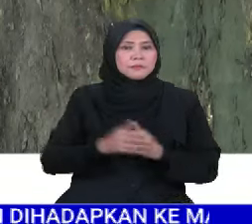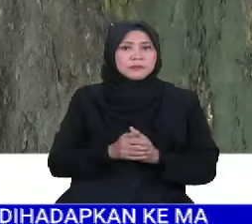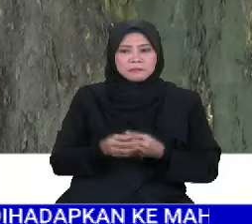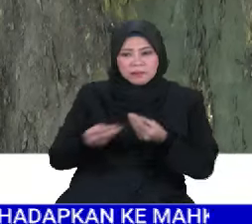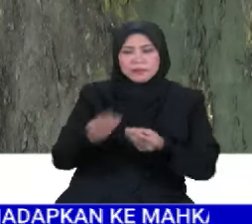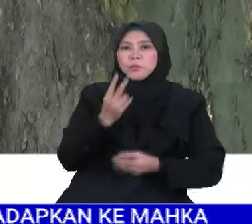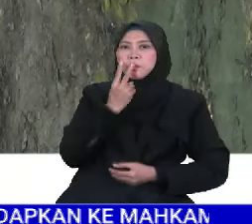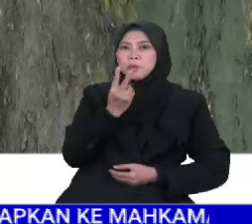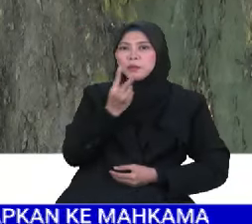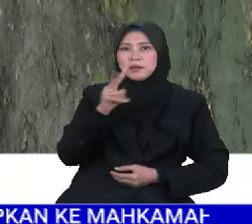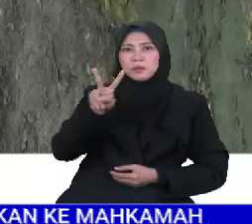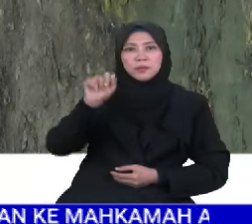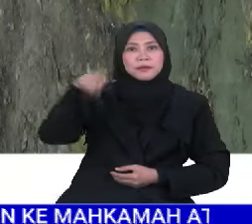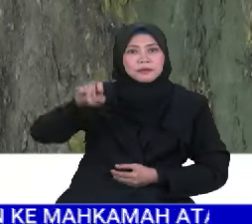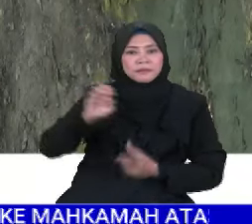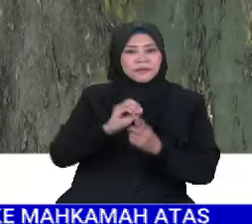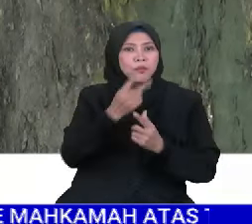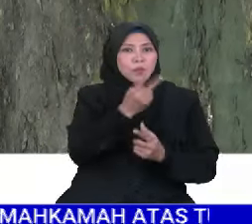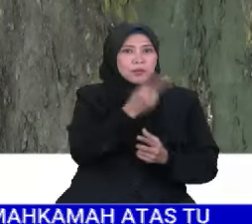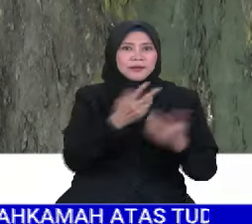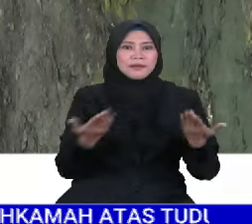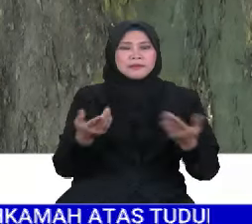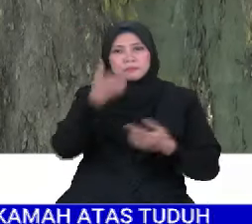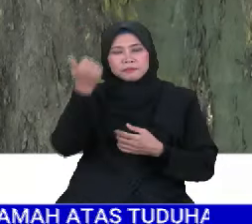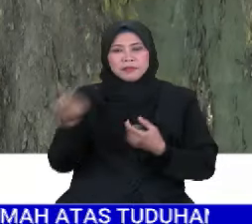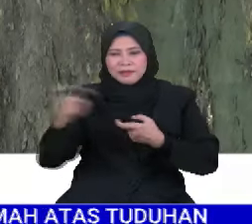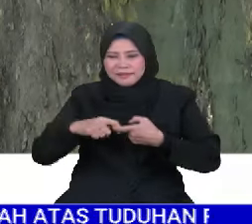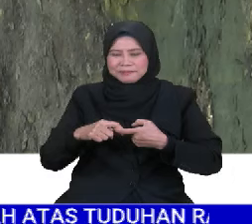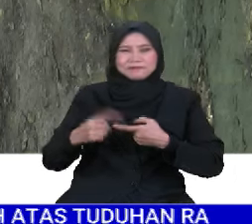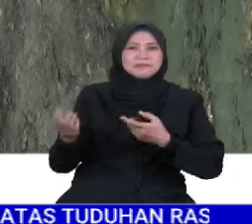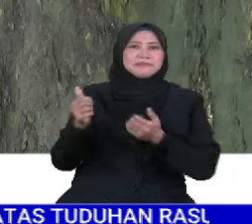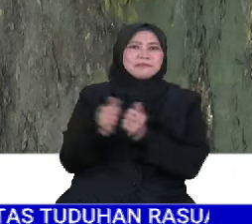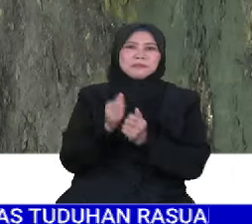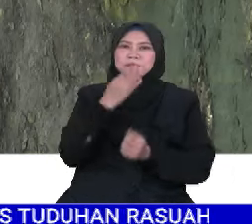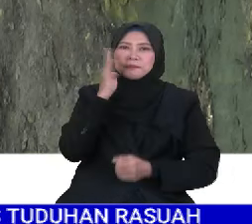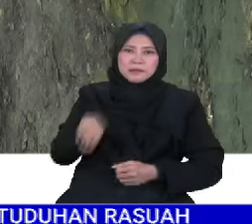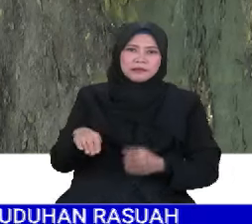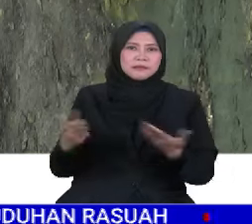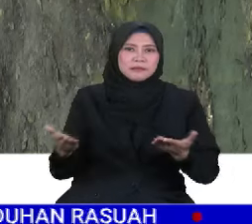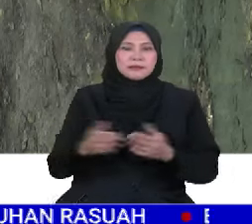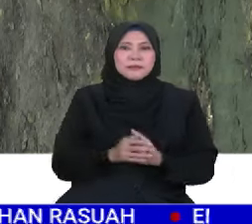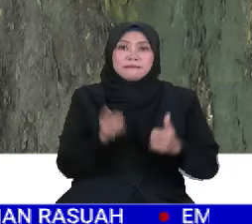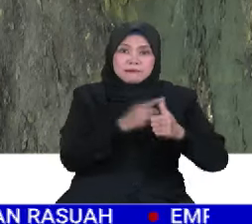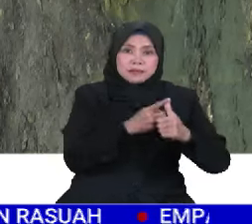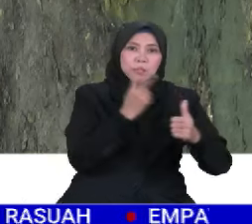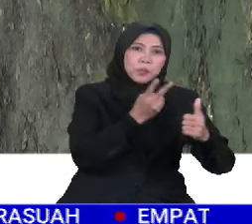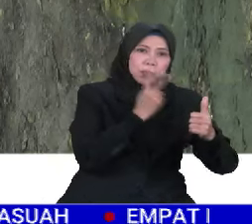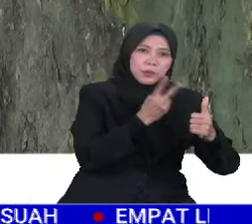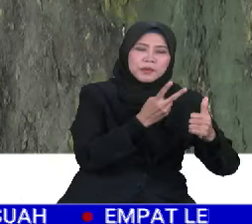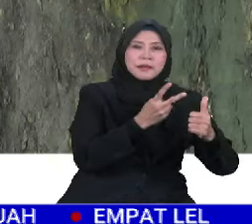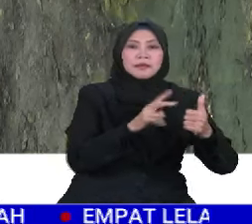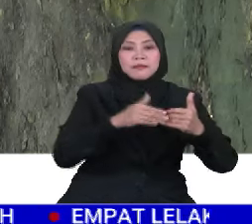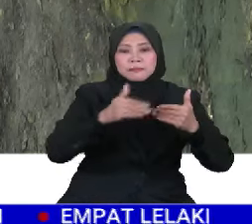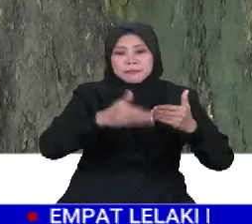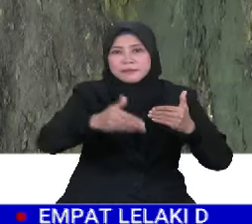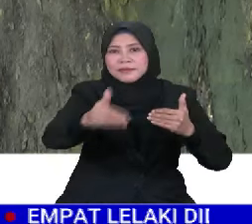vape ataupun rokok pada diorang. Sebab dia akan lead kepada benda yang tidak bagus. So mungkin permulaan diorang akan isap vape ataupun rokok.